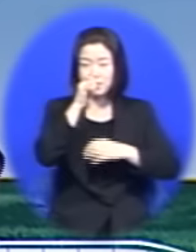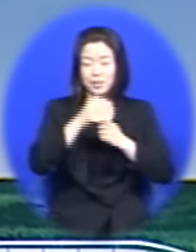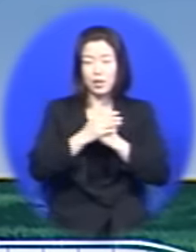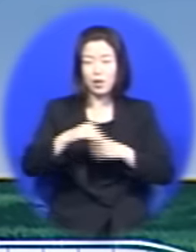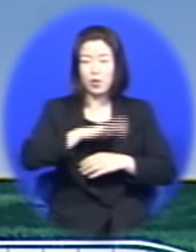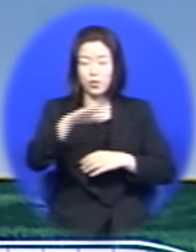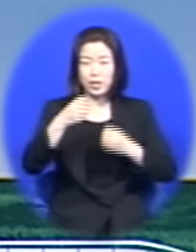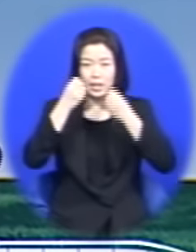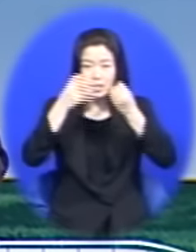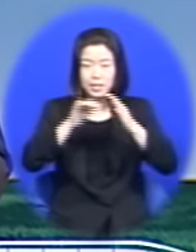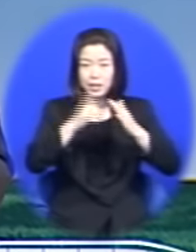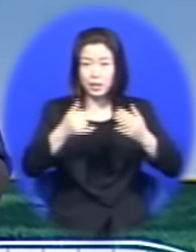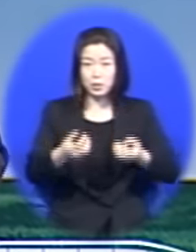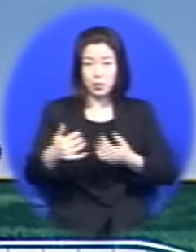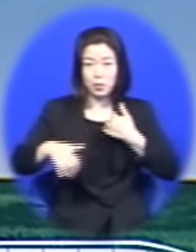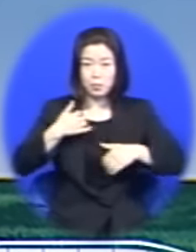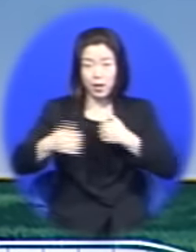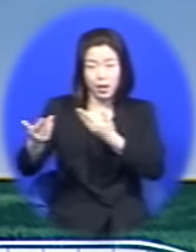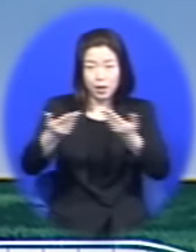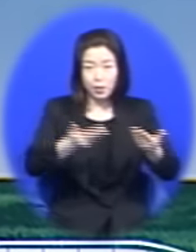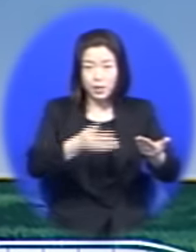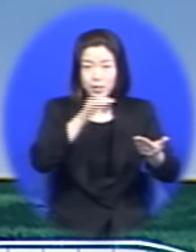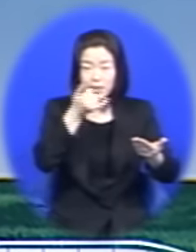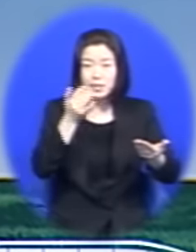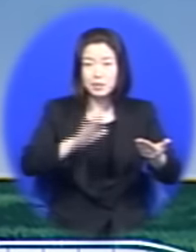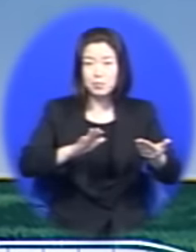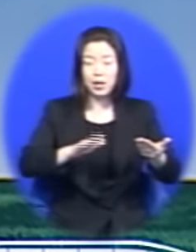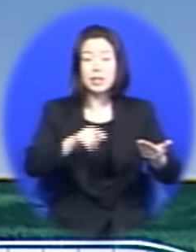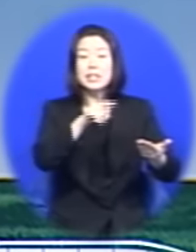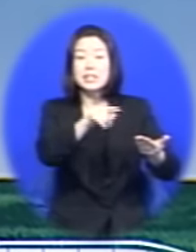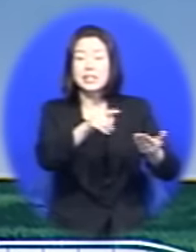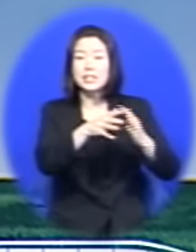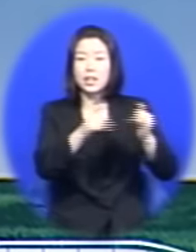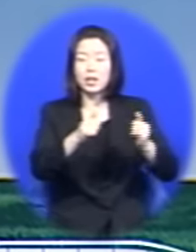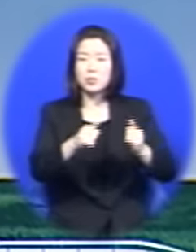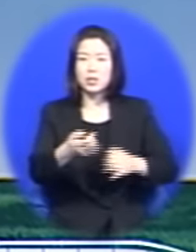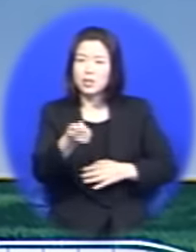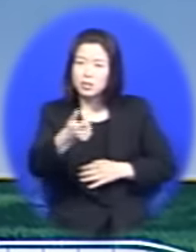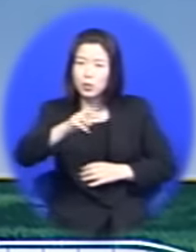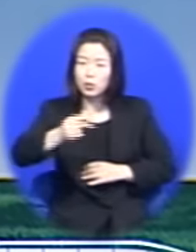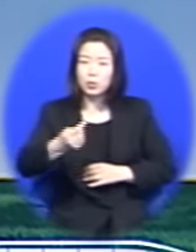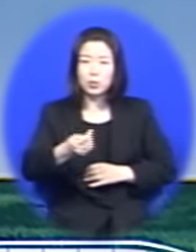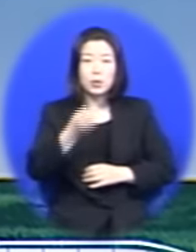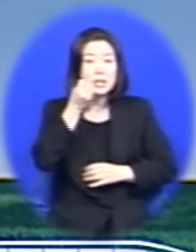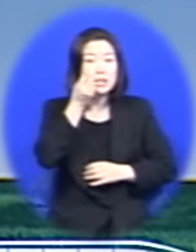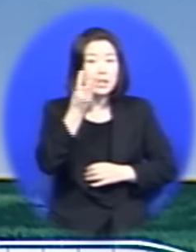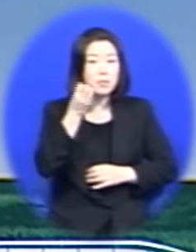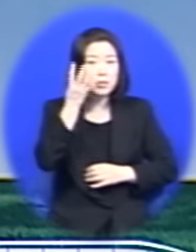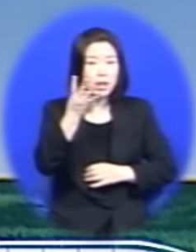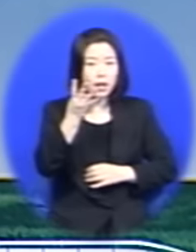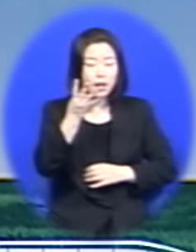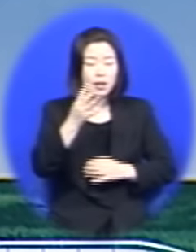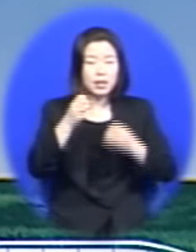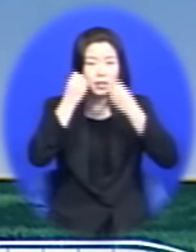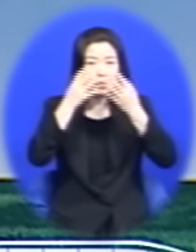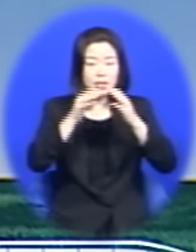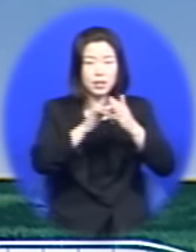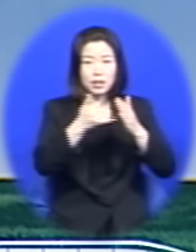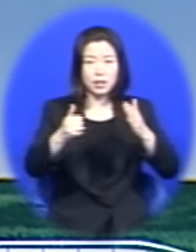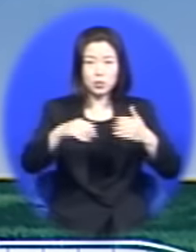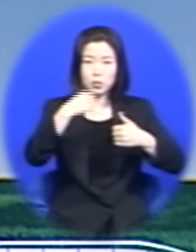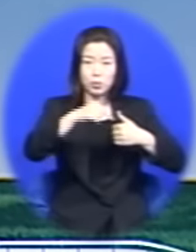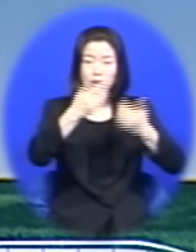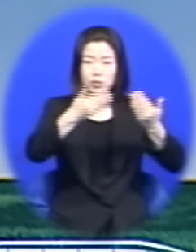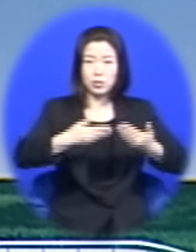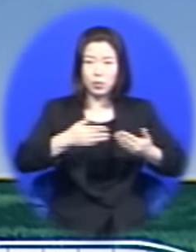환영을 했습니다만 이분들이 적어도 3개월, 4개월 새가족 과정을 밟으신 분들입니다. 어떤 분은 6개월도 되고